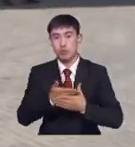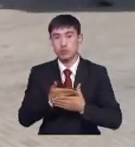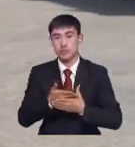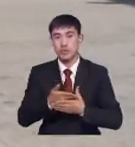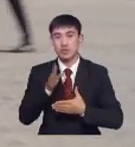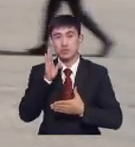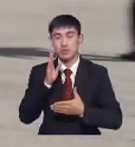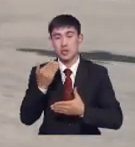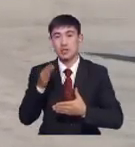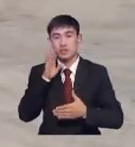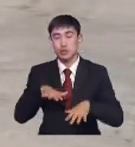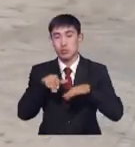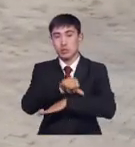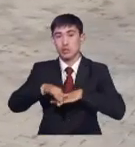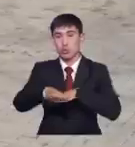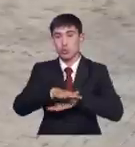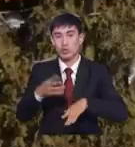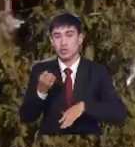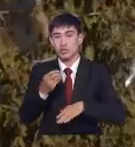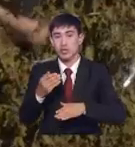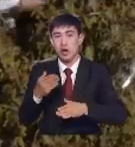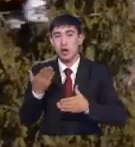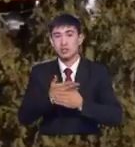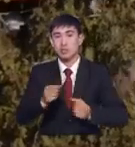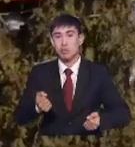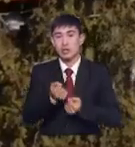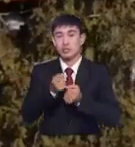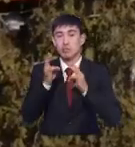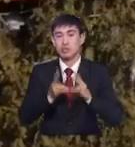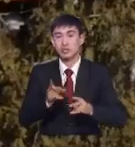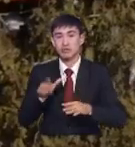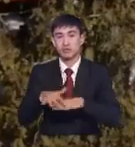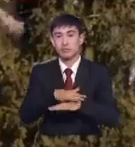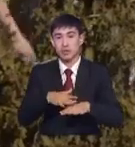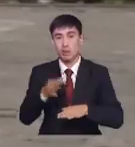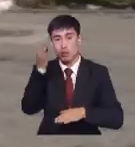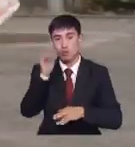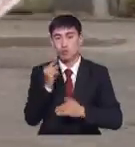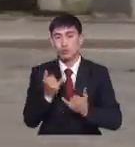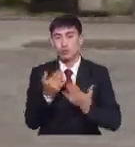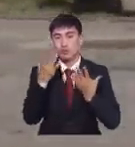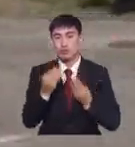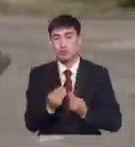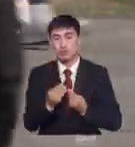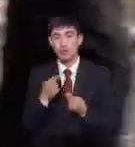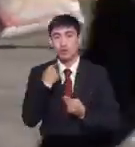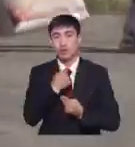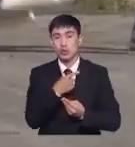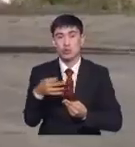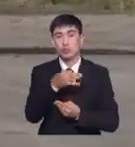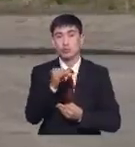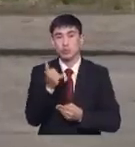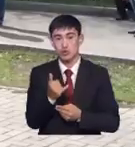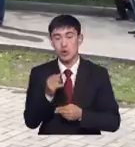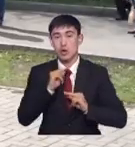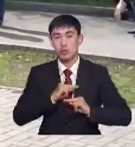помощи для затопленных территорий, а также в оказании поддержки пострадавшим. Напомним, что на сегодняшний день в Талдыкургане и